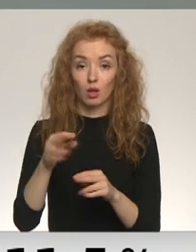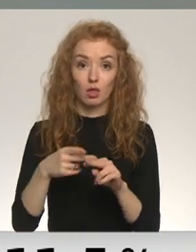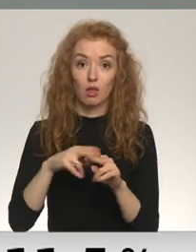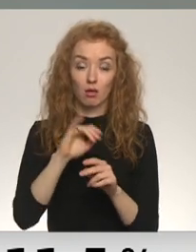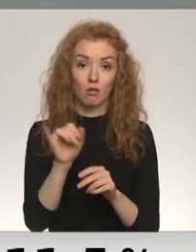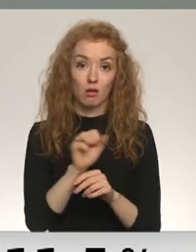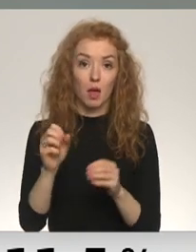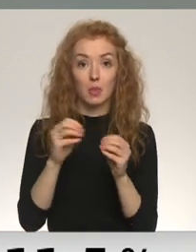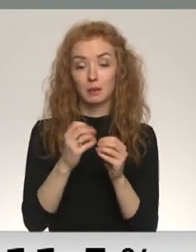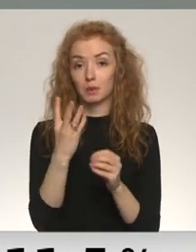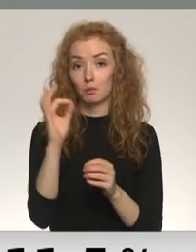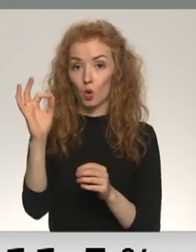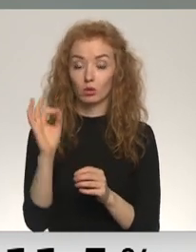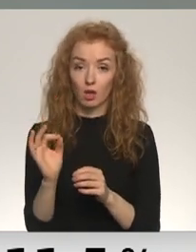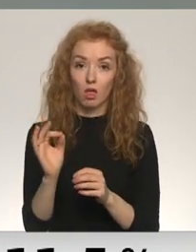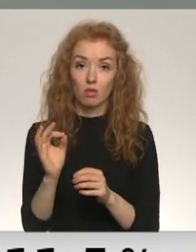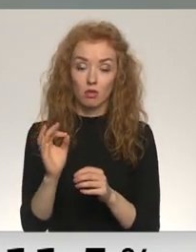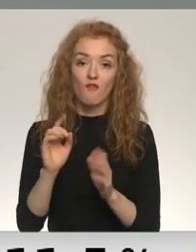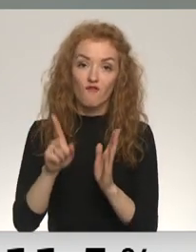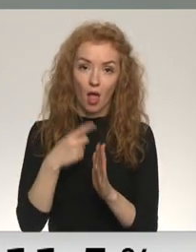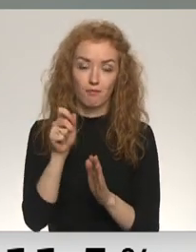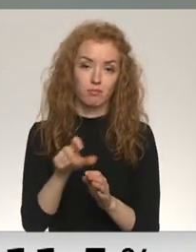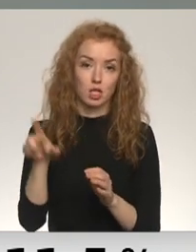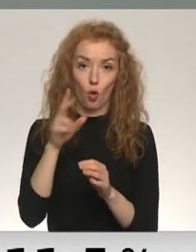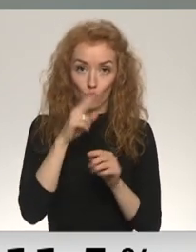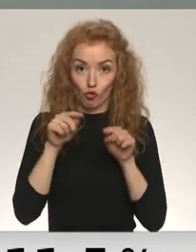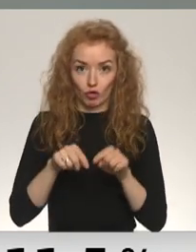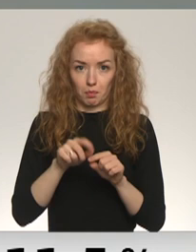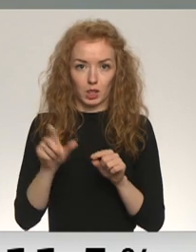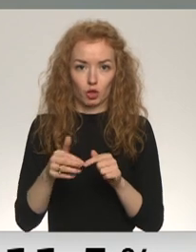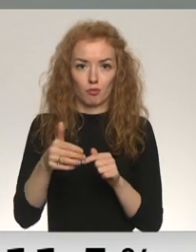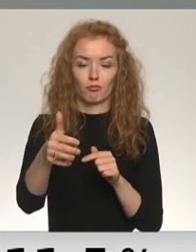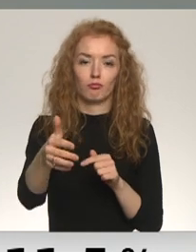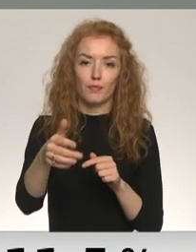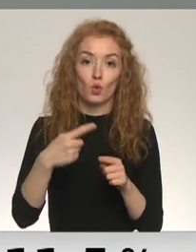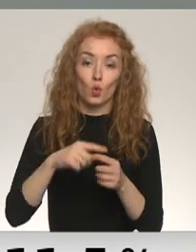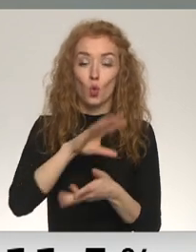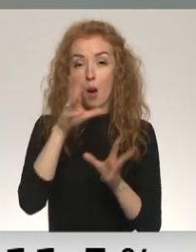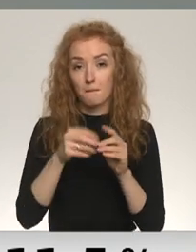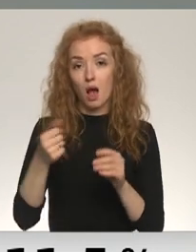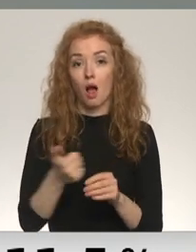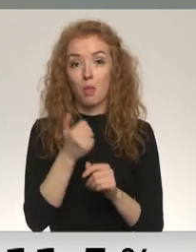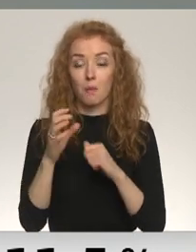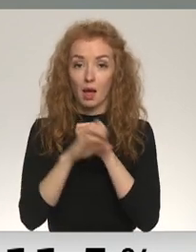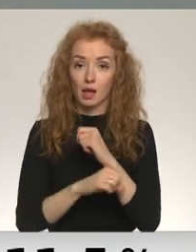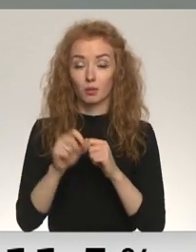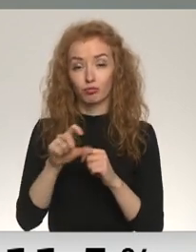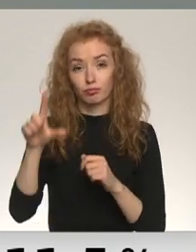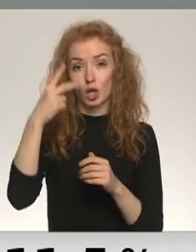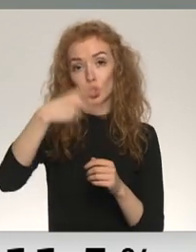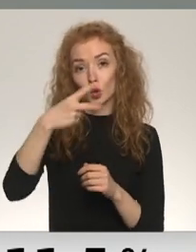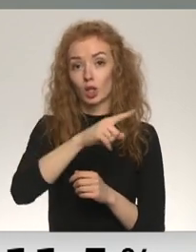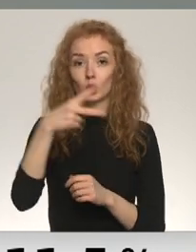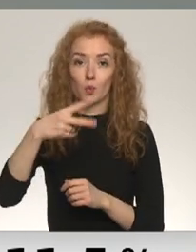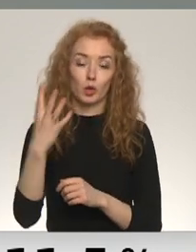mums vēl 10-15% diezgan droši var pieaugt cenas jau no šī brīža, un tad tā kopējā inflācija uz gadu beigām 20-25%